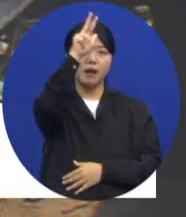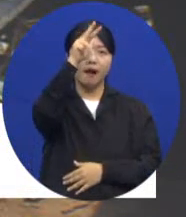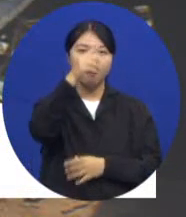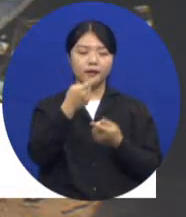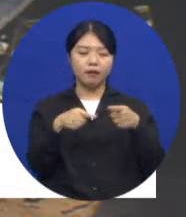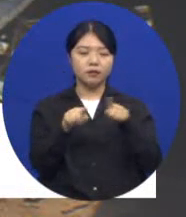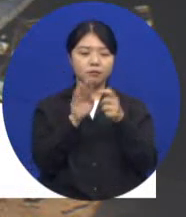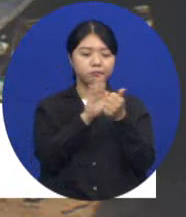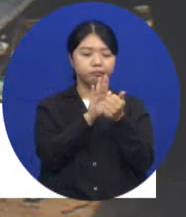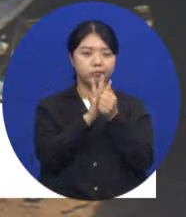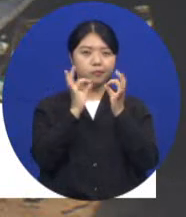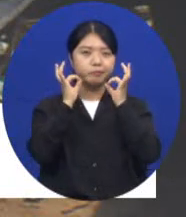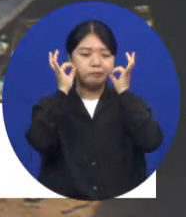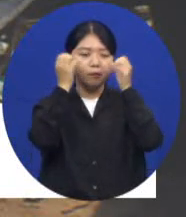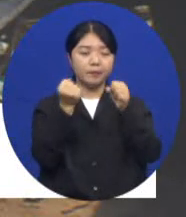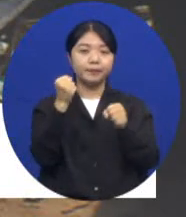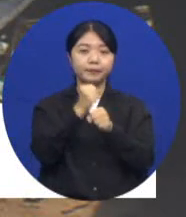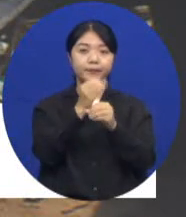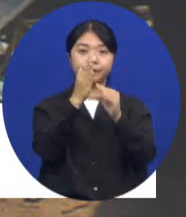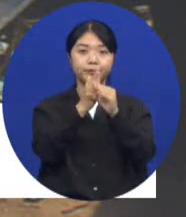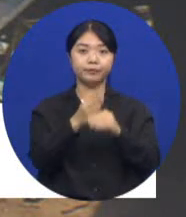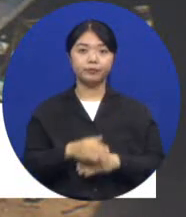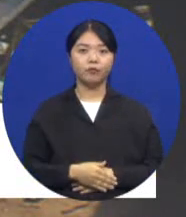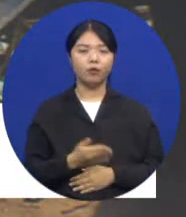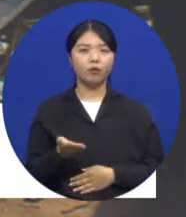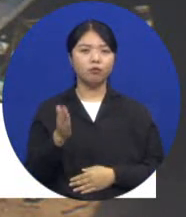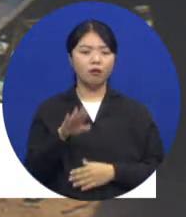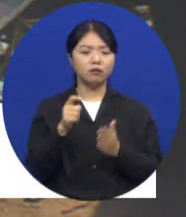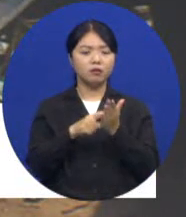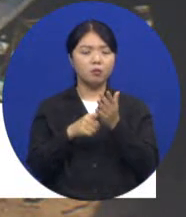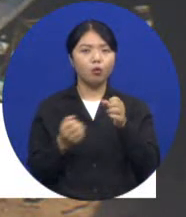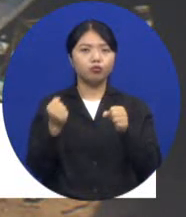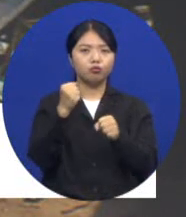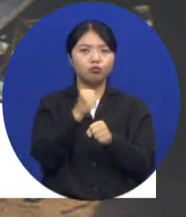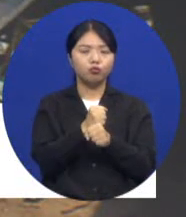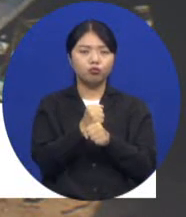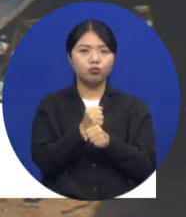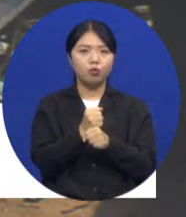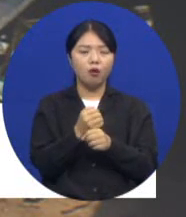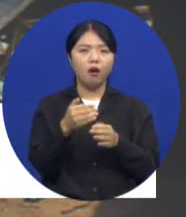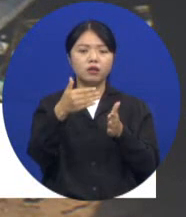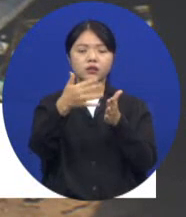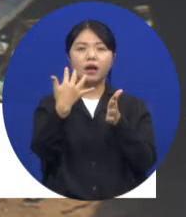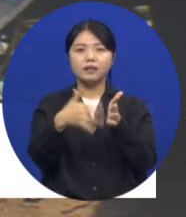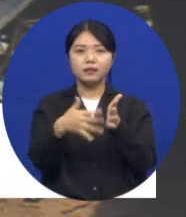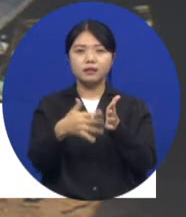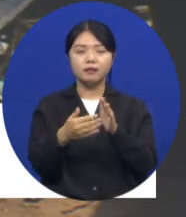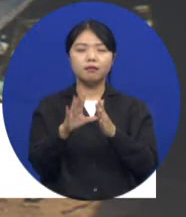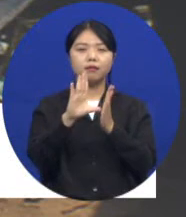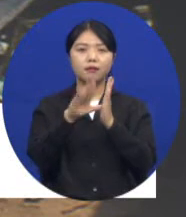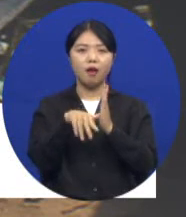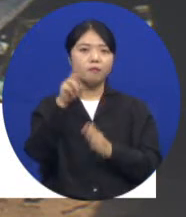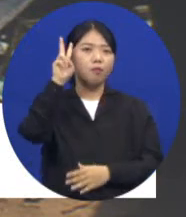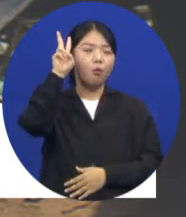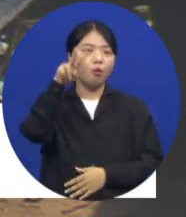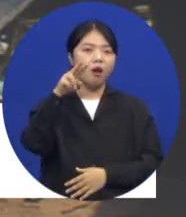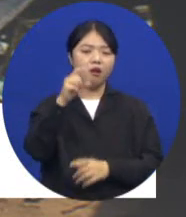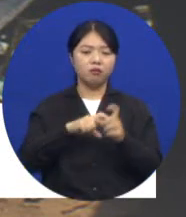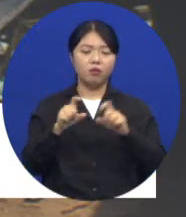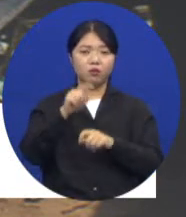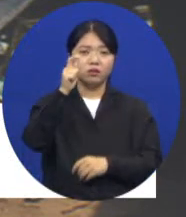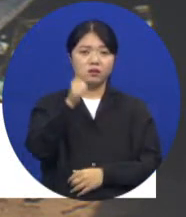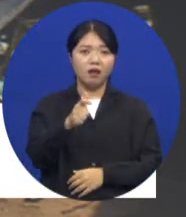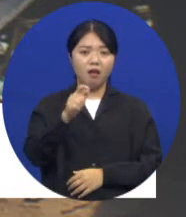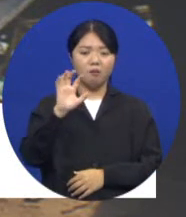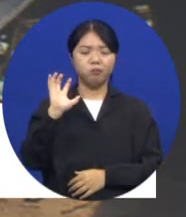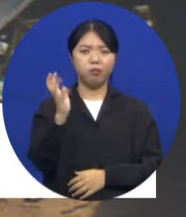복구에 구슬땀을 흘렸습니다. 하지만 응급 복구도 채 마무리되기 전에 모레 더 센